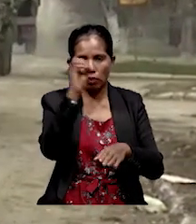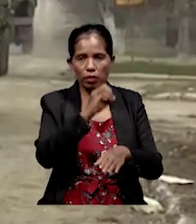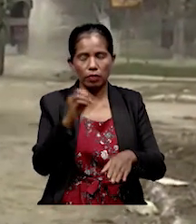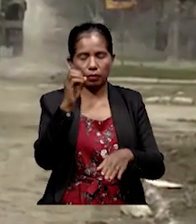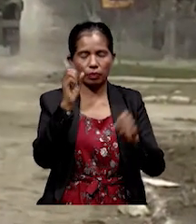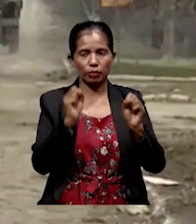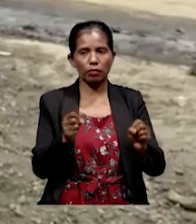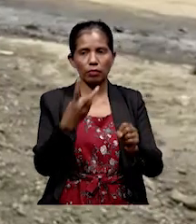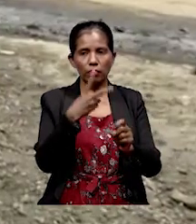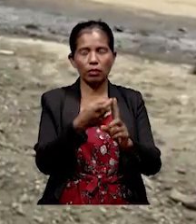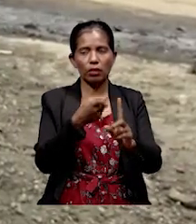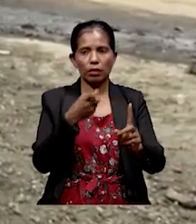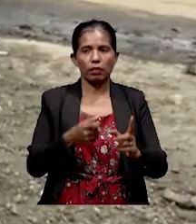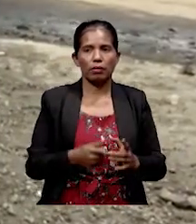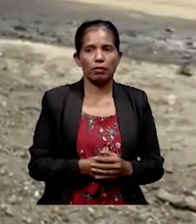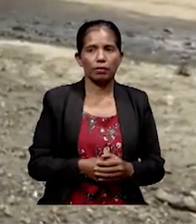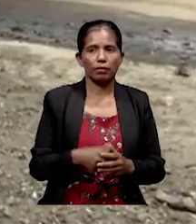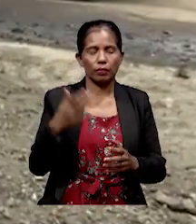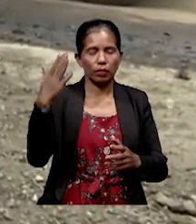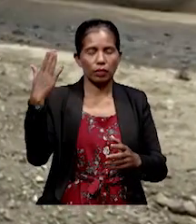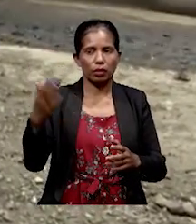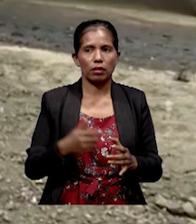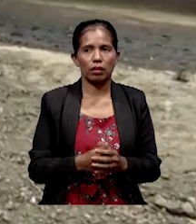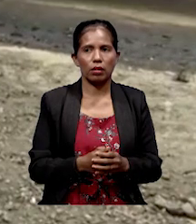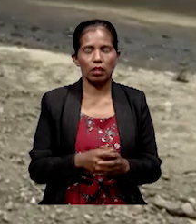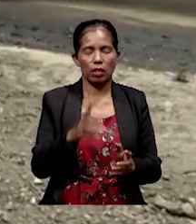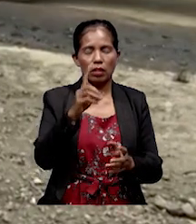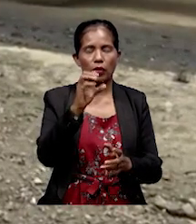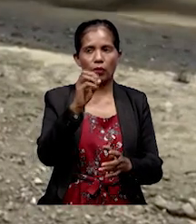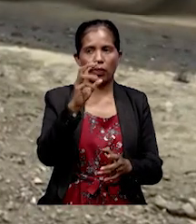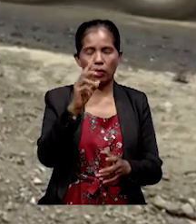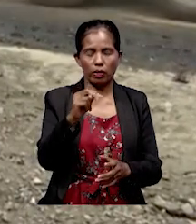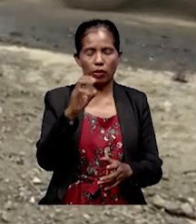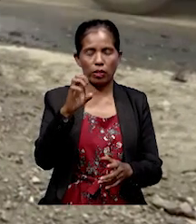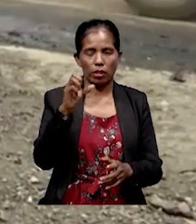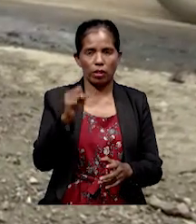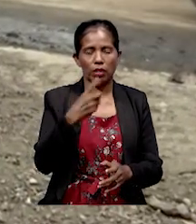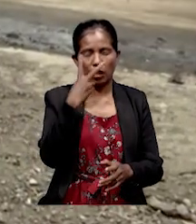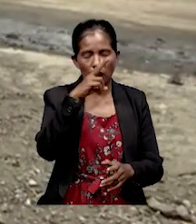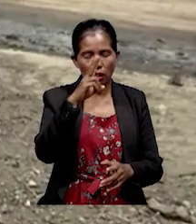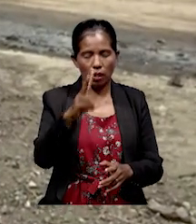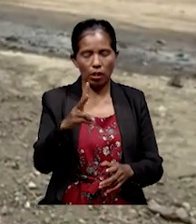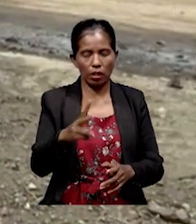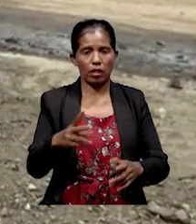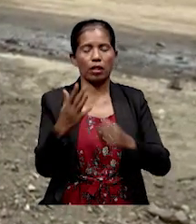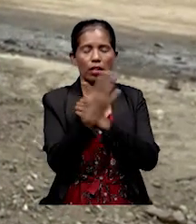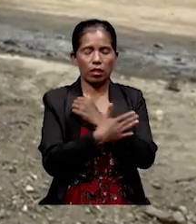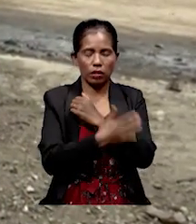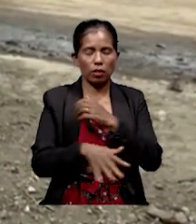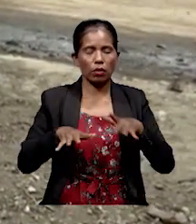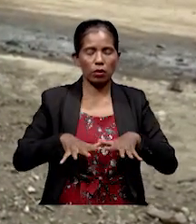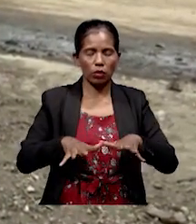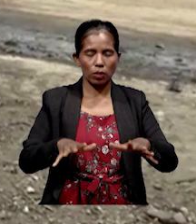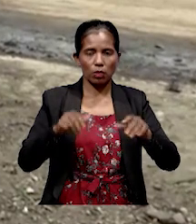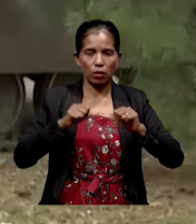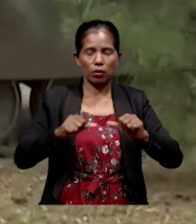separatista Mykolaivka iha region Donetsk banghira invasion Rusia ba Ukrania kontinua sidade Donetsk nebe